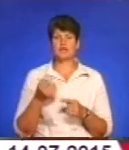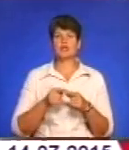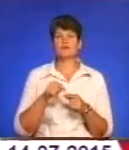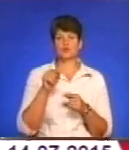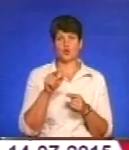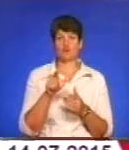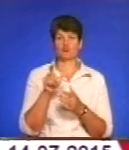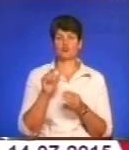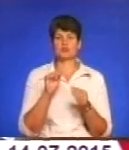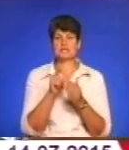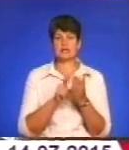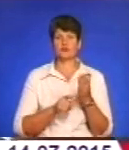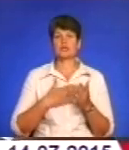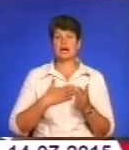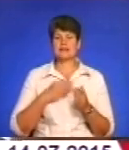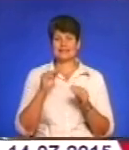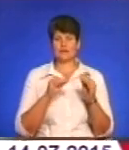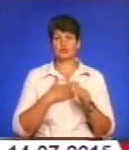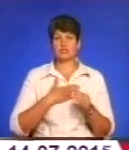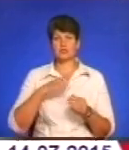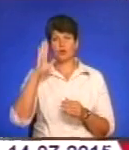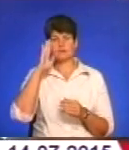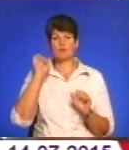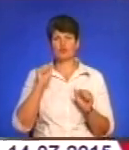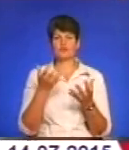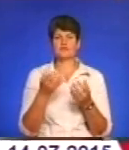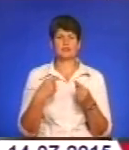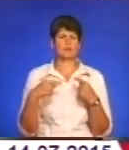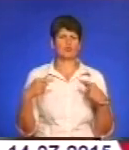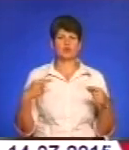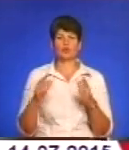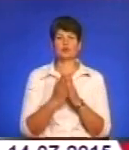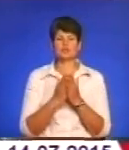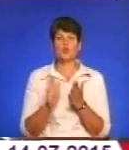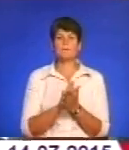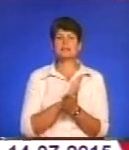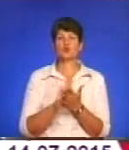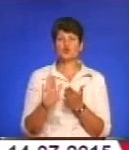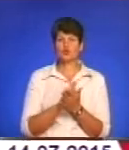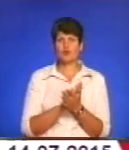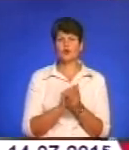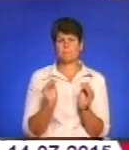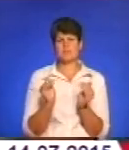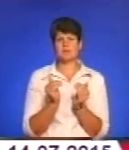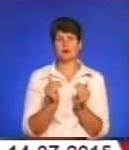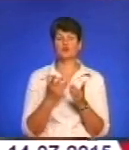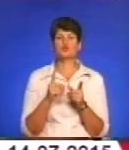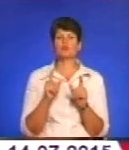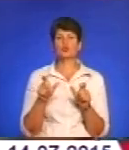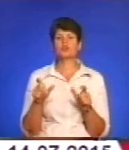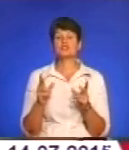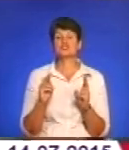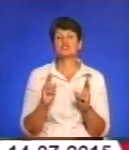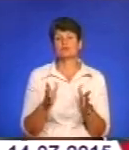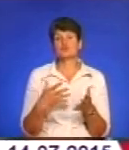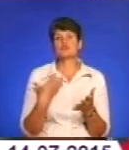складу нашим хлопцям якісь кошти, то зможуть взяти будь-яку книжку безкоштовно. Ну тобто мінімально, тобто, щоб люди з чимось